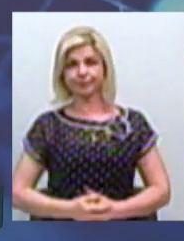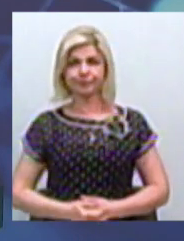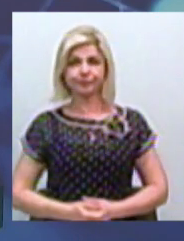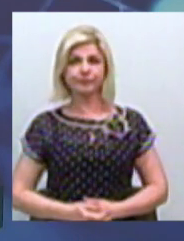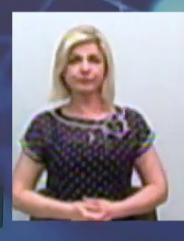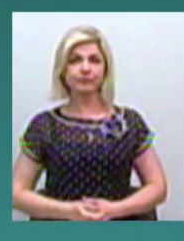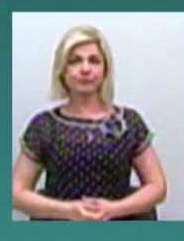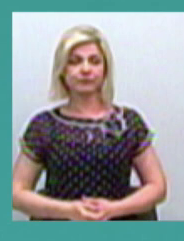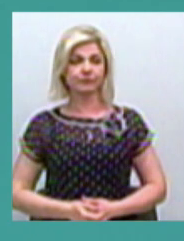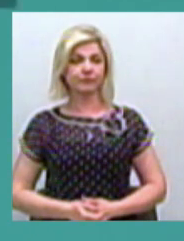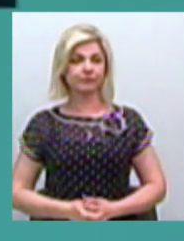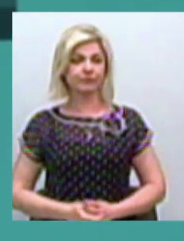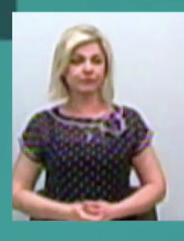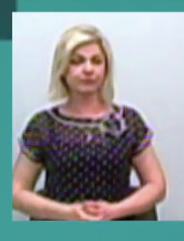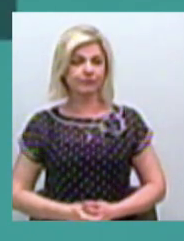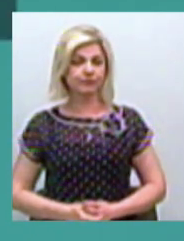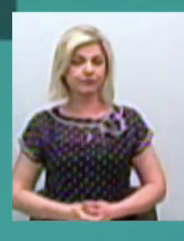і ми.